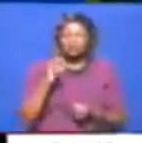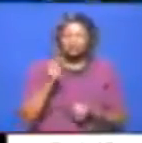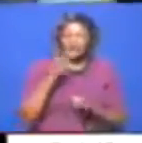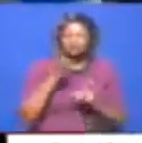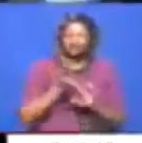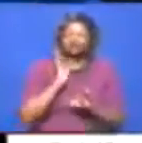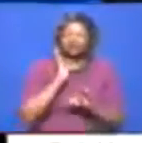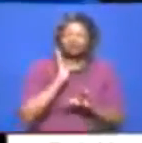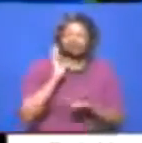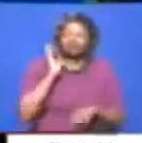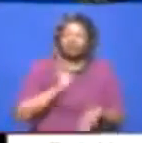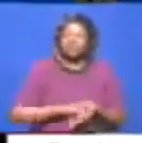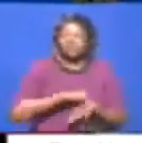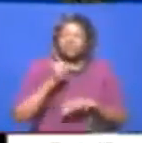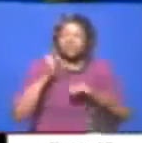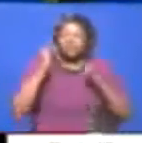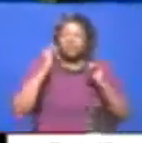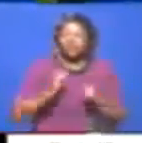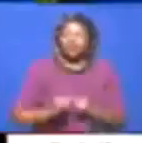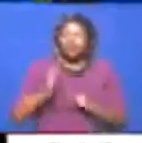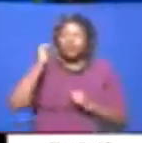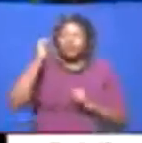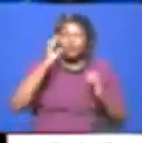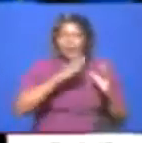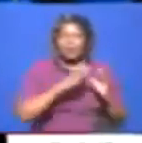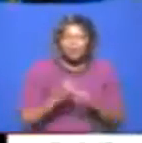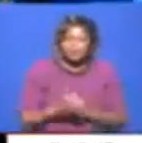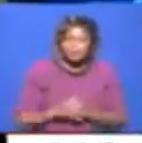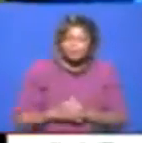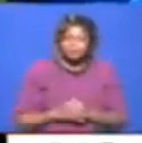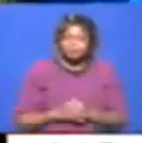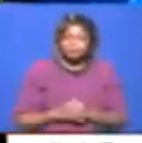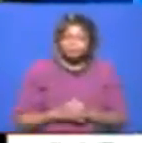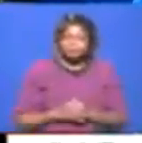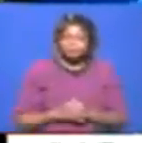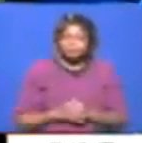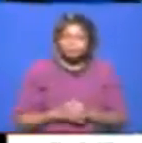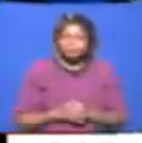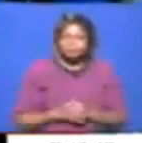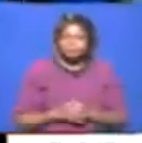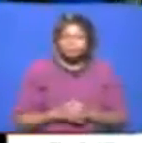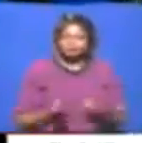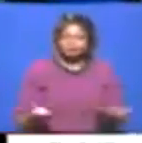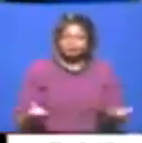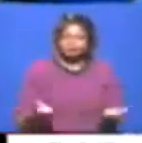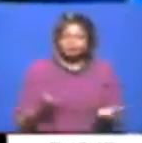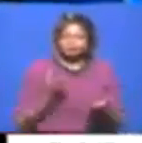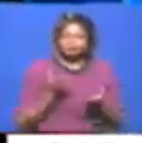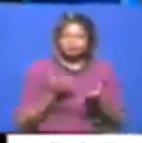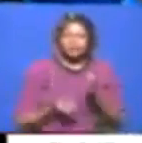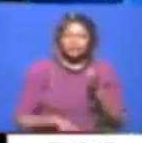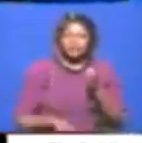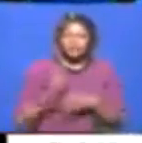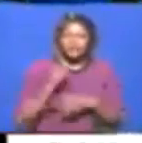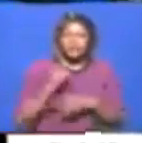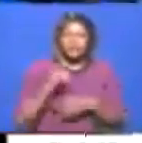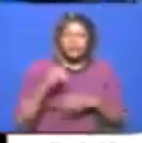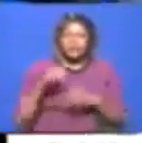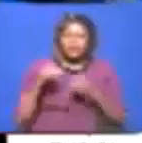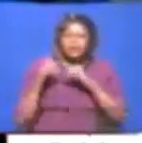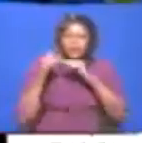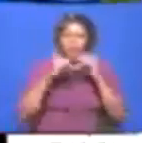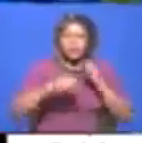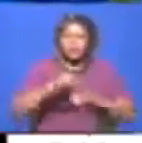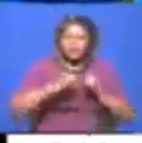kisiasa wa kuelekea uchaguzi mkuu wa mwaka 2022. Walioshuhudiwa kubuniwa kwa chama kipya cha Democratic Action Party of Kenya